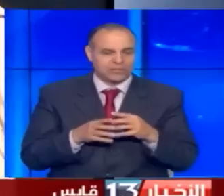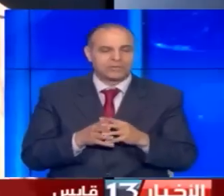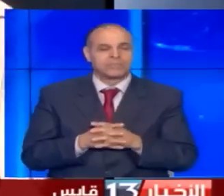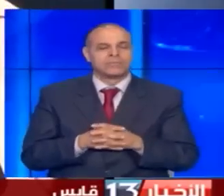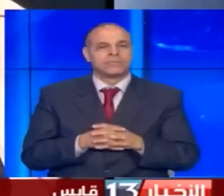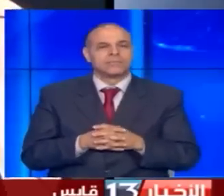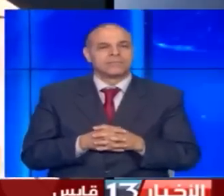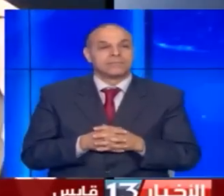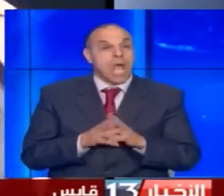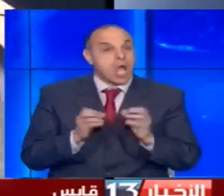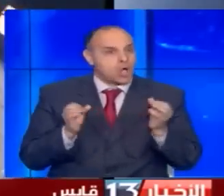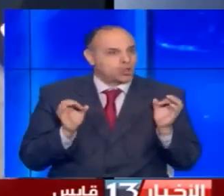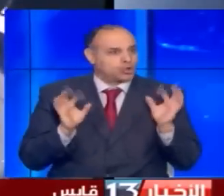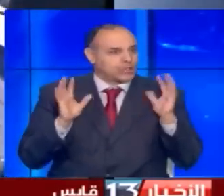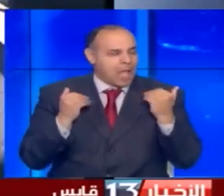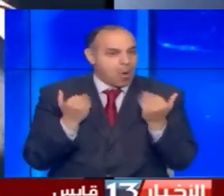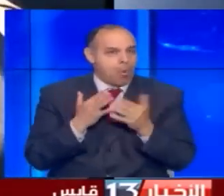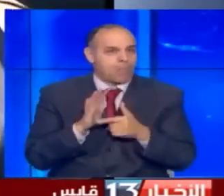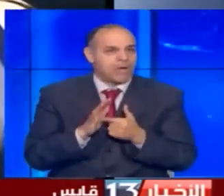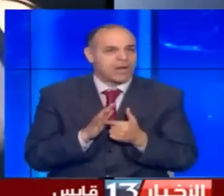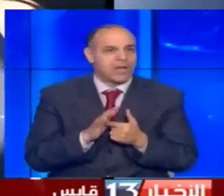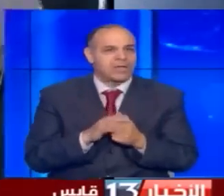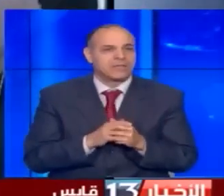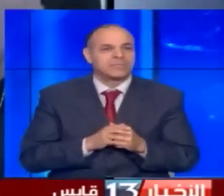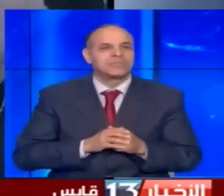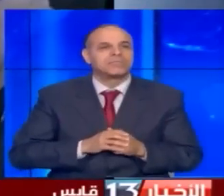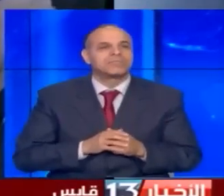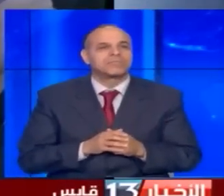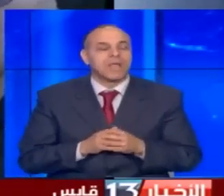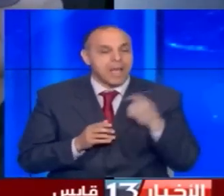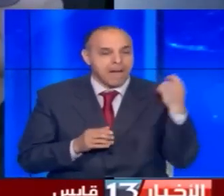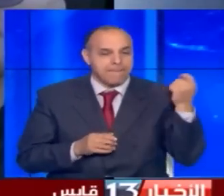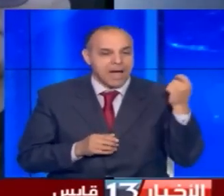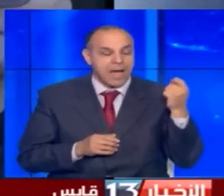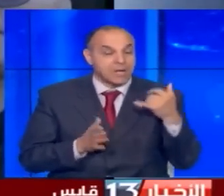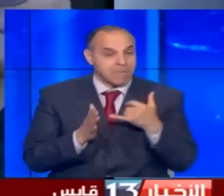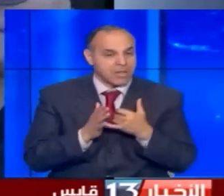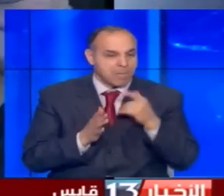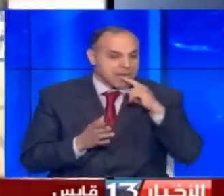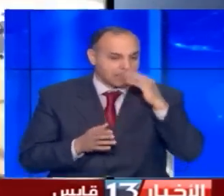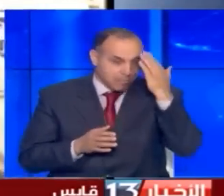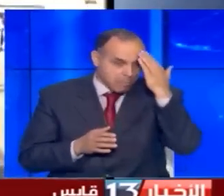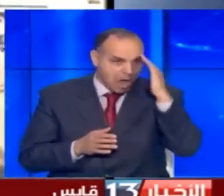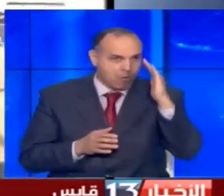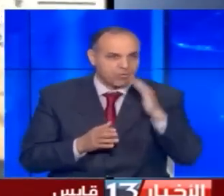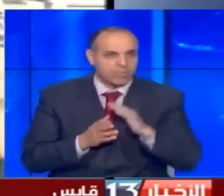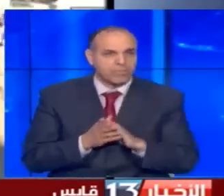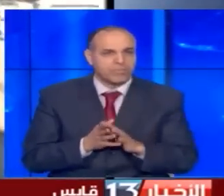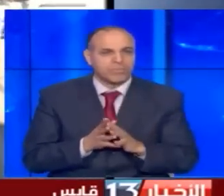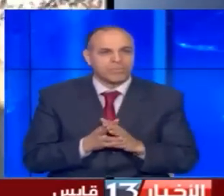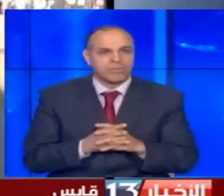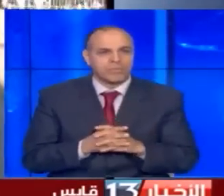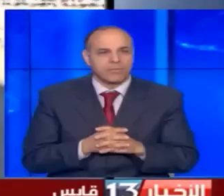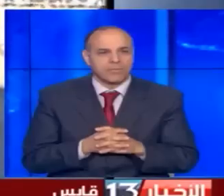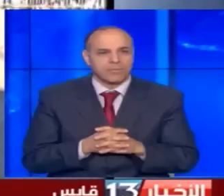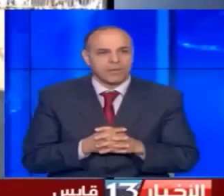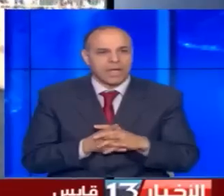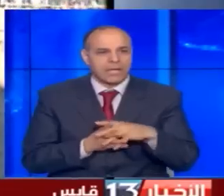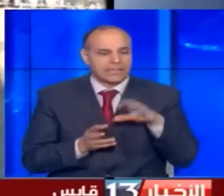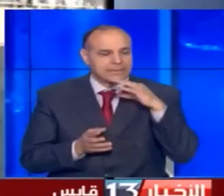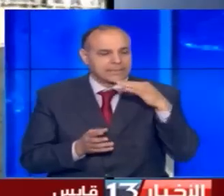معناتها حاجة جديدة بالنسبة لي بالرغم بنت المنطقة. سمح مهرجان الزارات سمح ياسر. على الوكر نكتب من القريحة